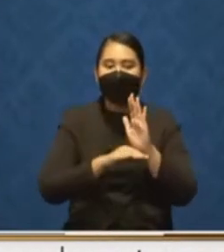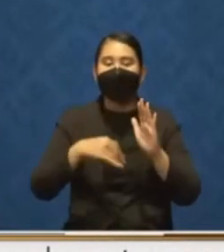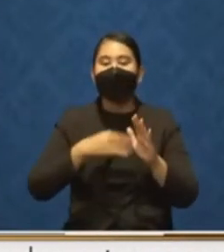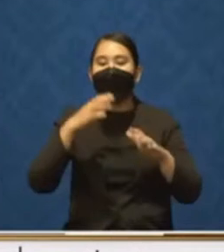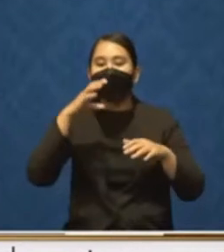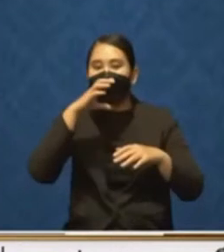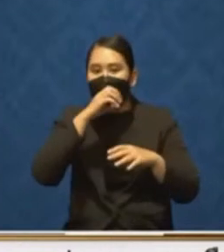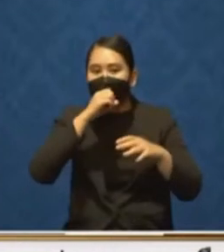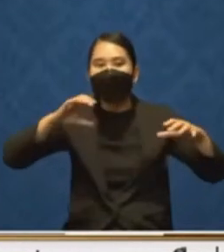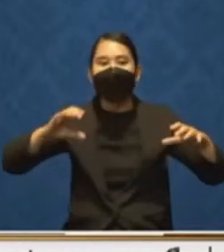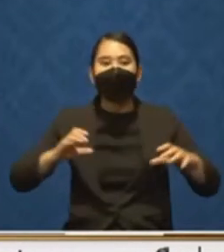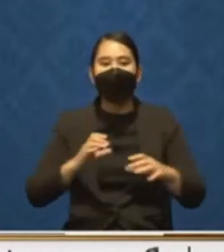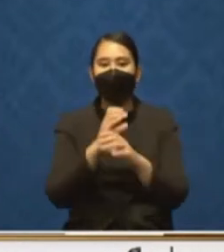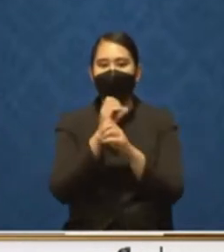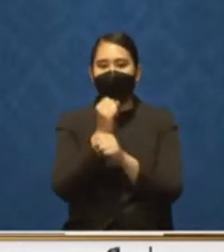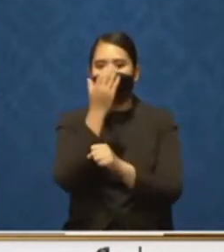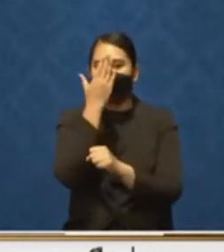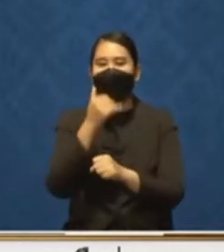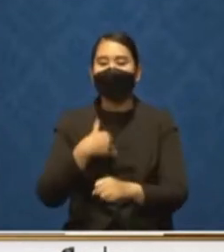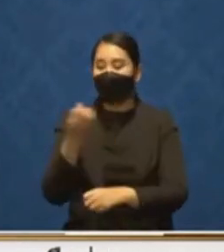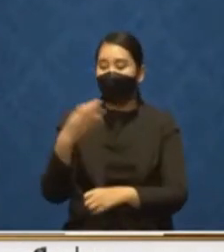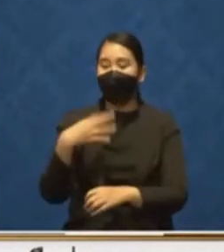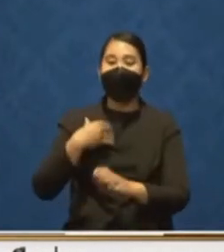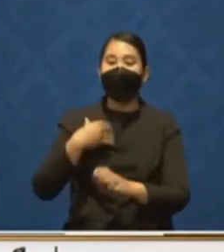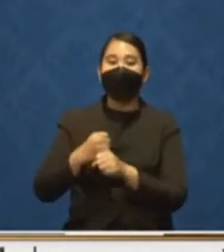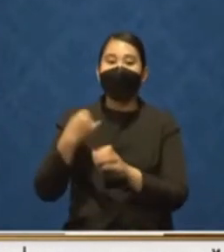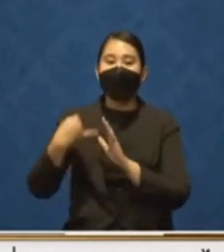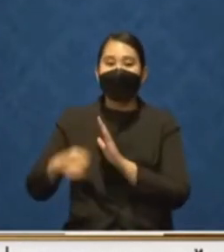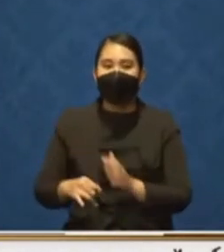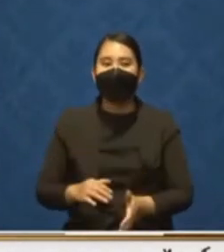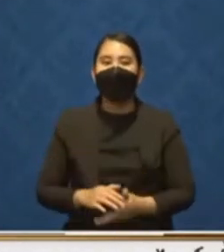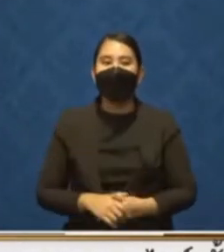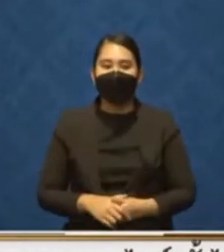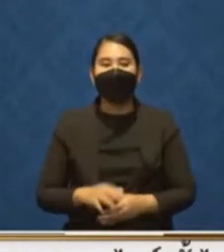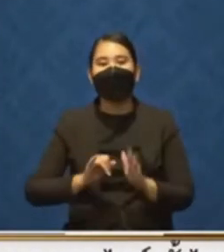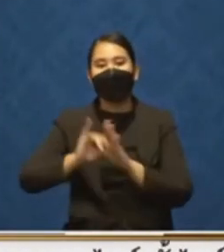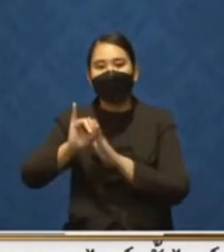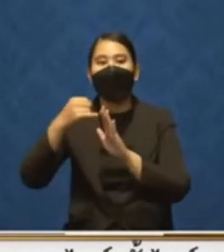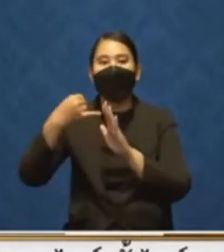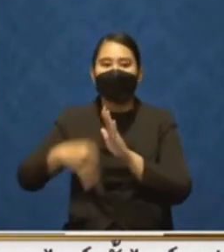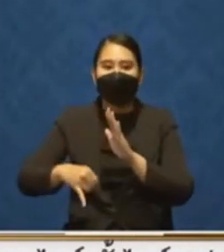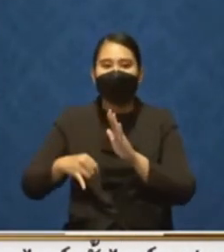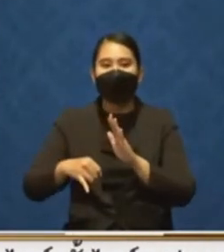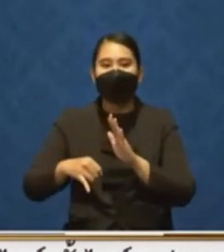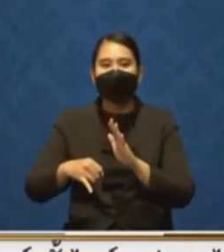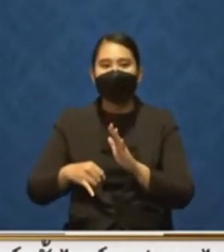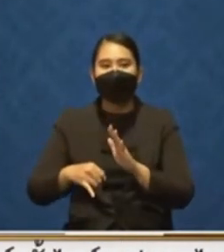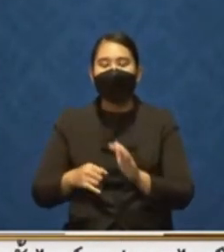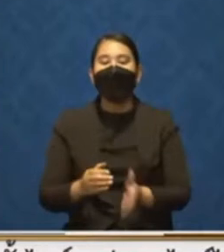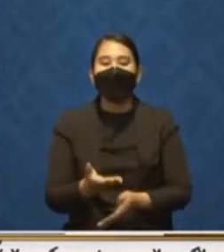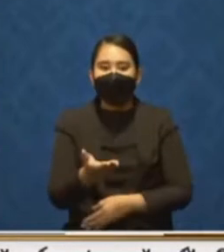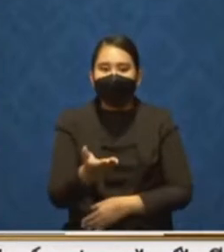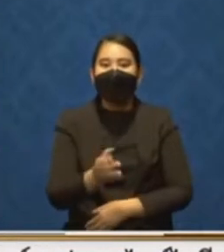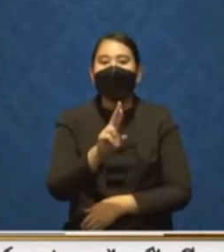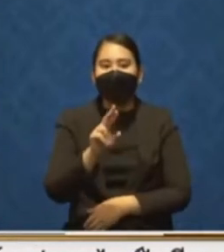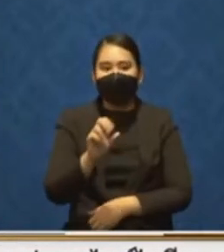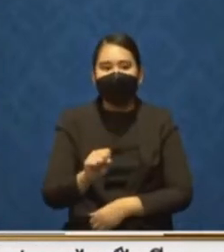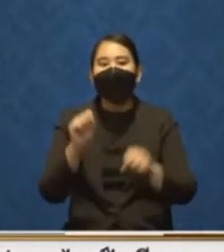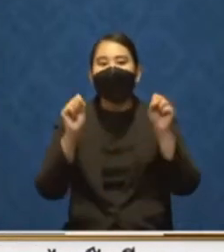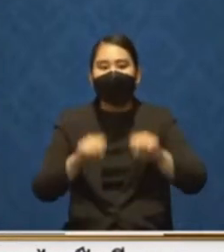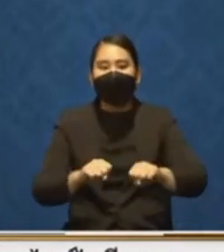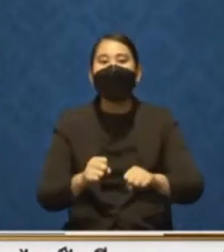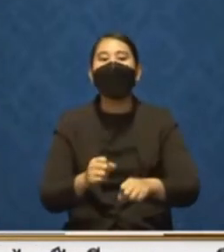พอที่ผมทำมาทั้งหมดทั้งก็บัญชีทั้งหมดนะครับไอ้ของผมมันจะถูกจับผิดก็ขอให้สภาทั้งสะพานให้พี่นาดูแล้วกัน